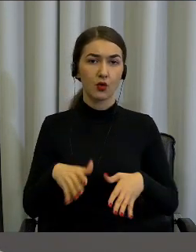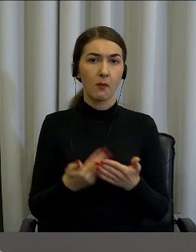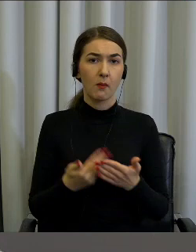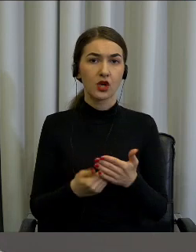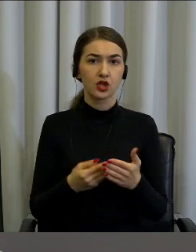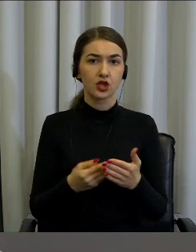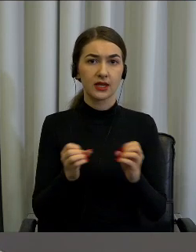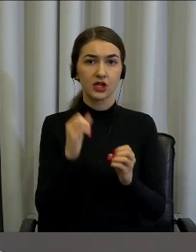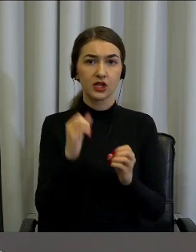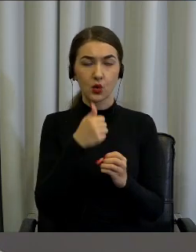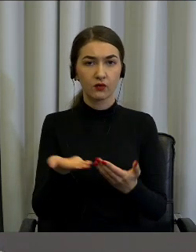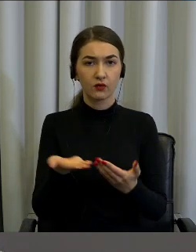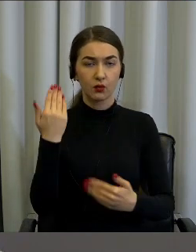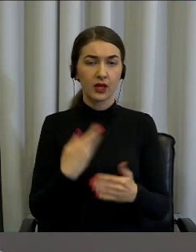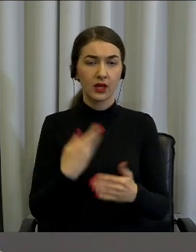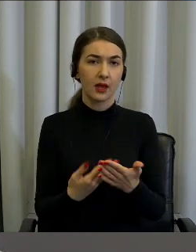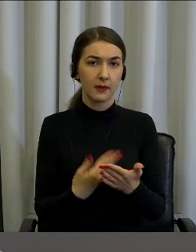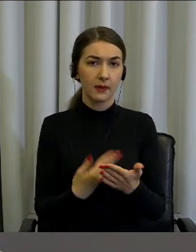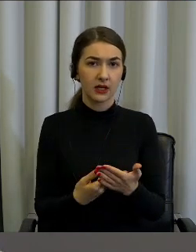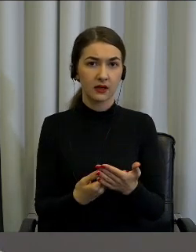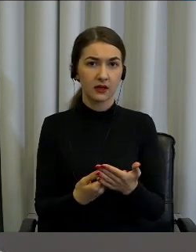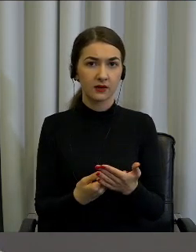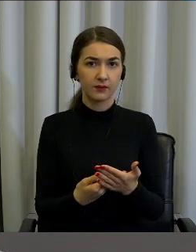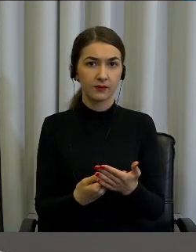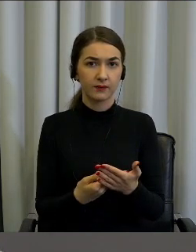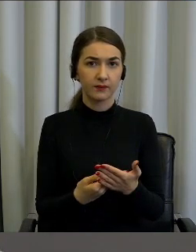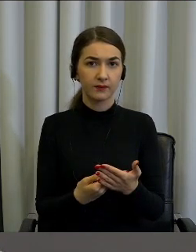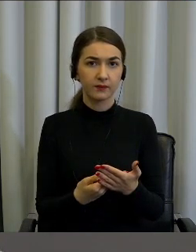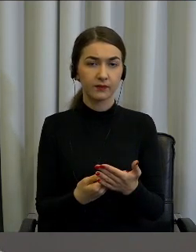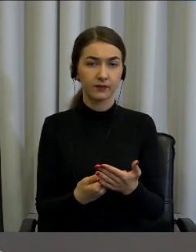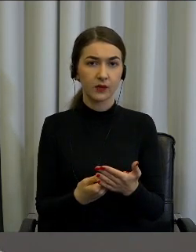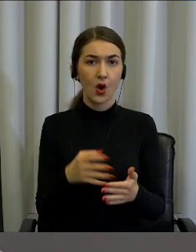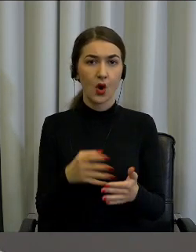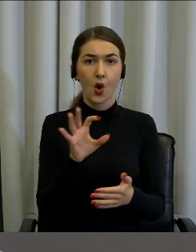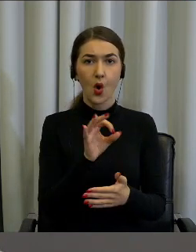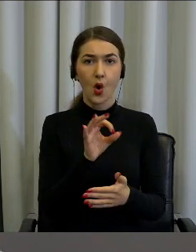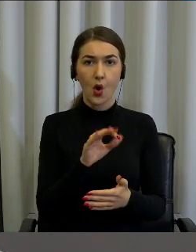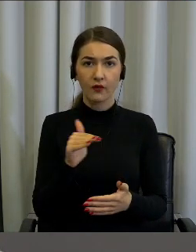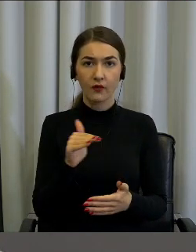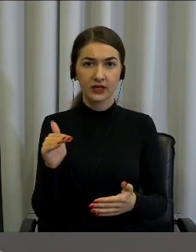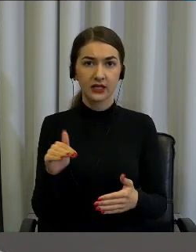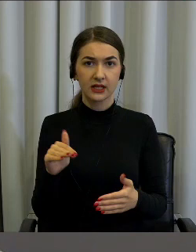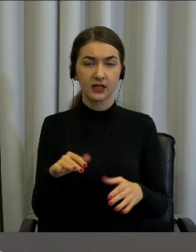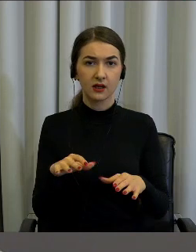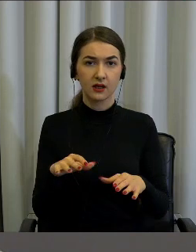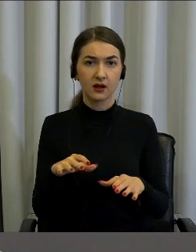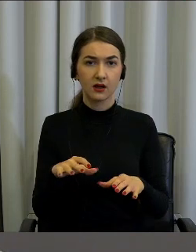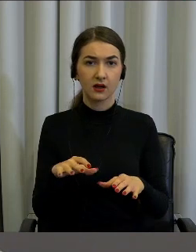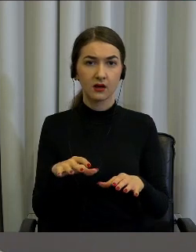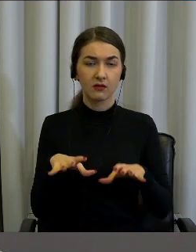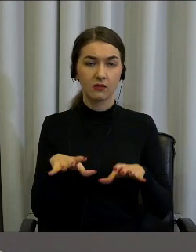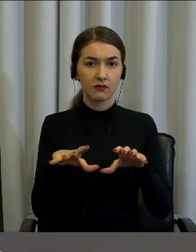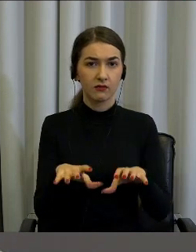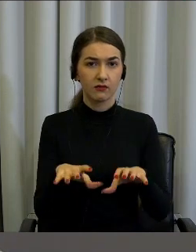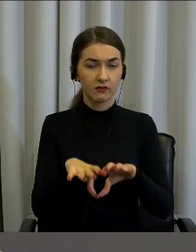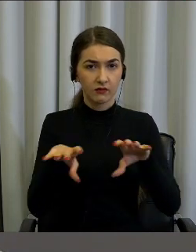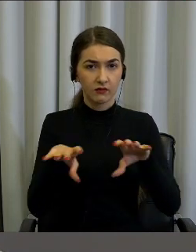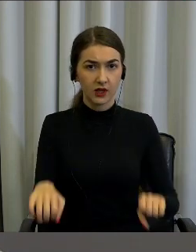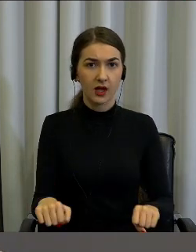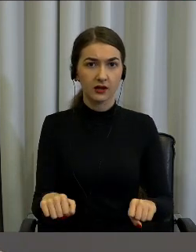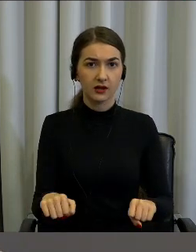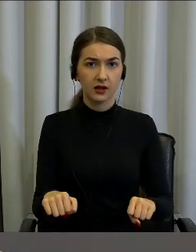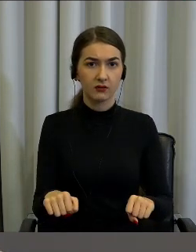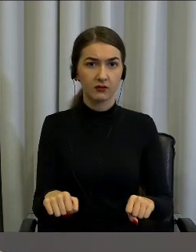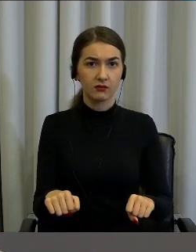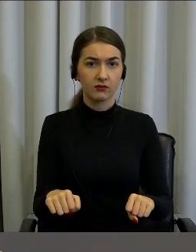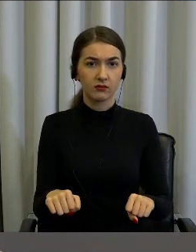тому наприклад офіційна окупаційна влада додатково культивує примусове середовище